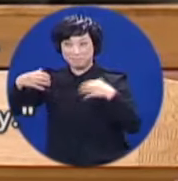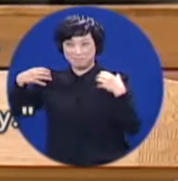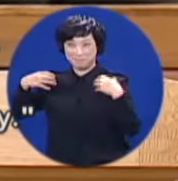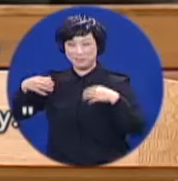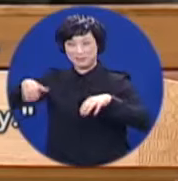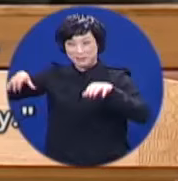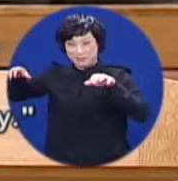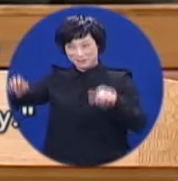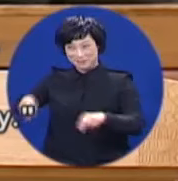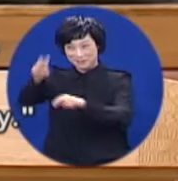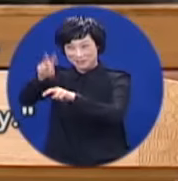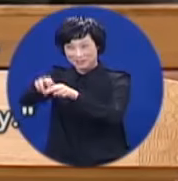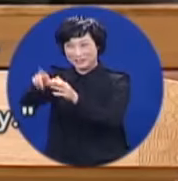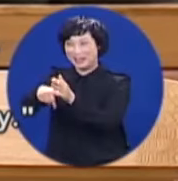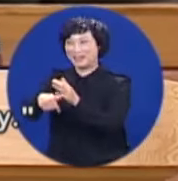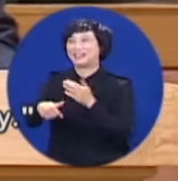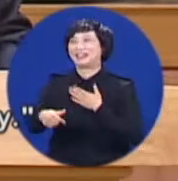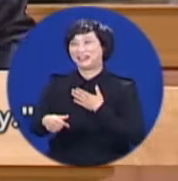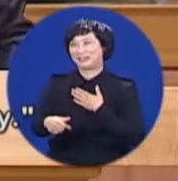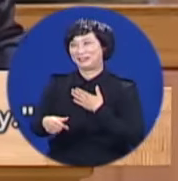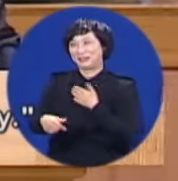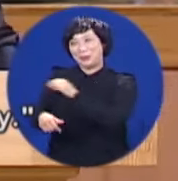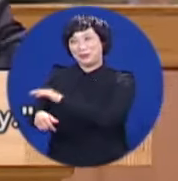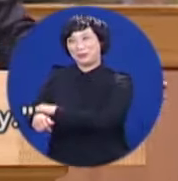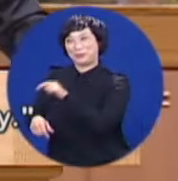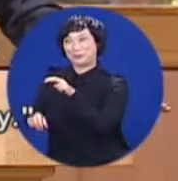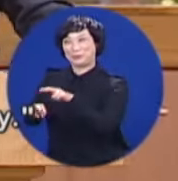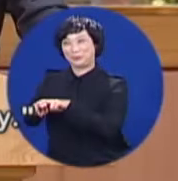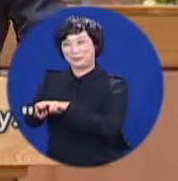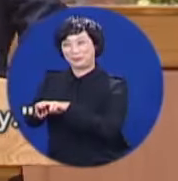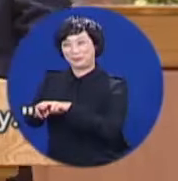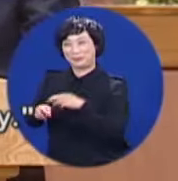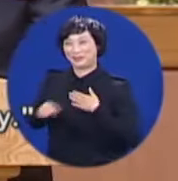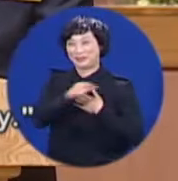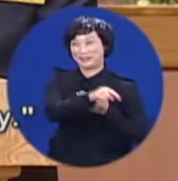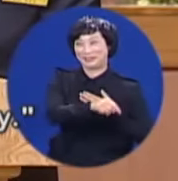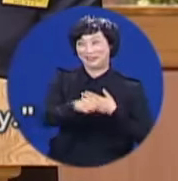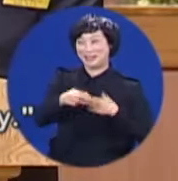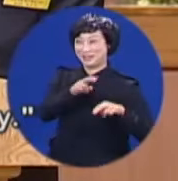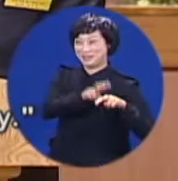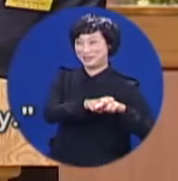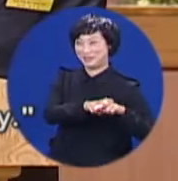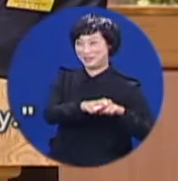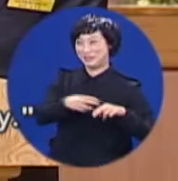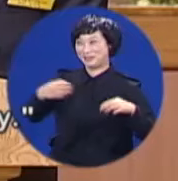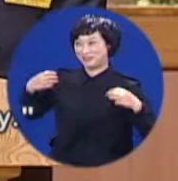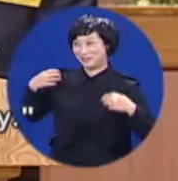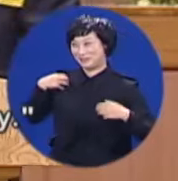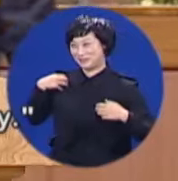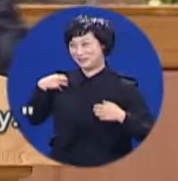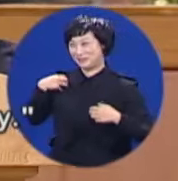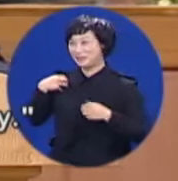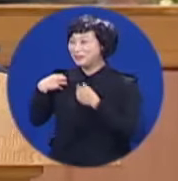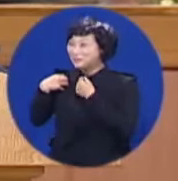하나는 우편에, 하나는 좌편에 앉게 해주기를 원합니다.